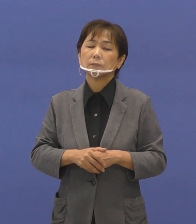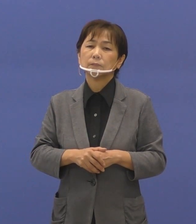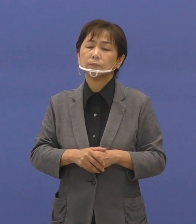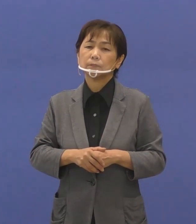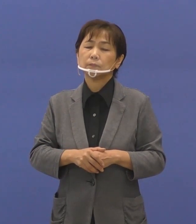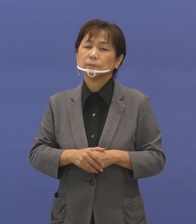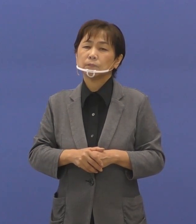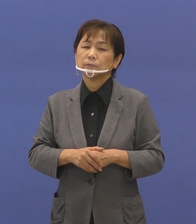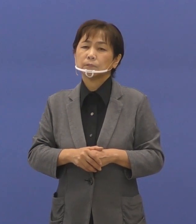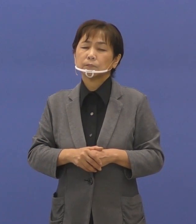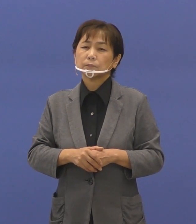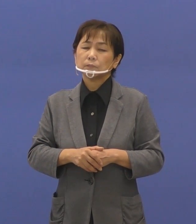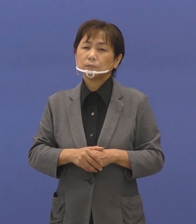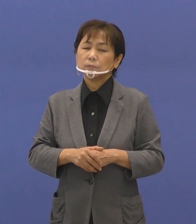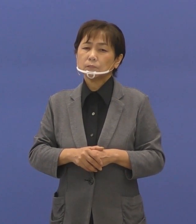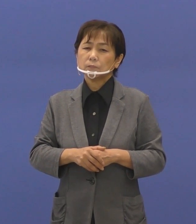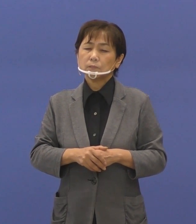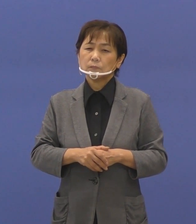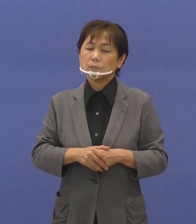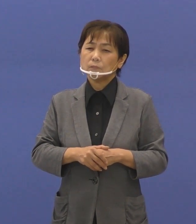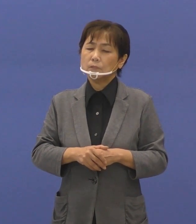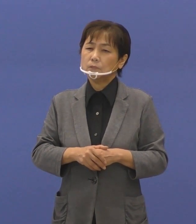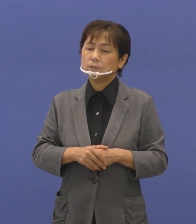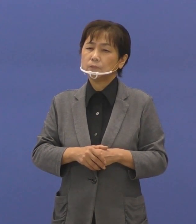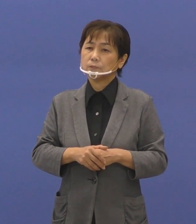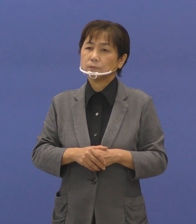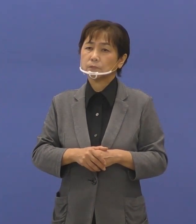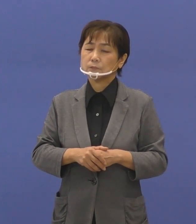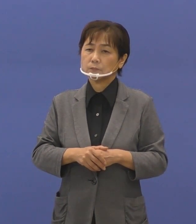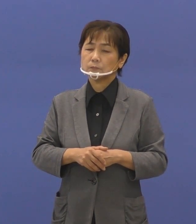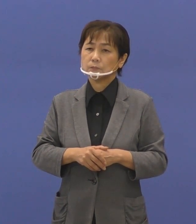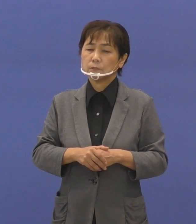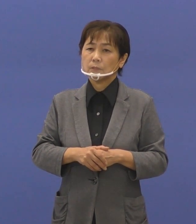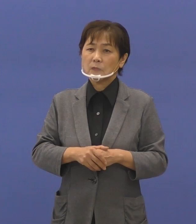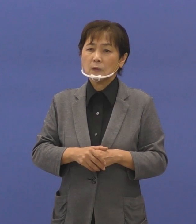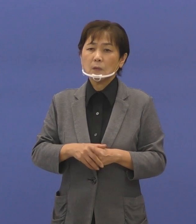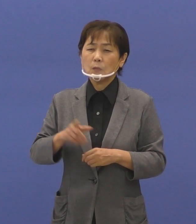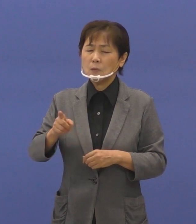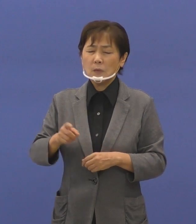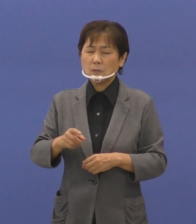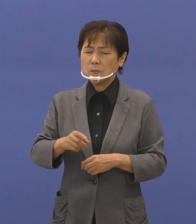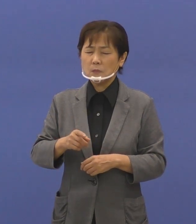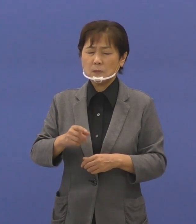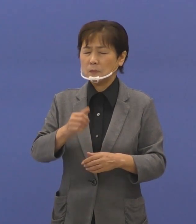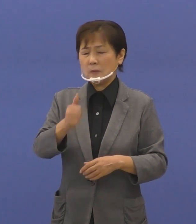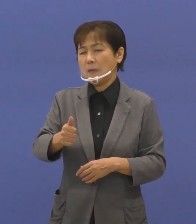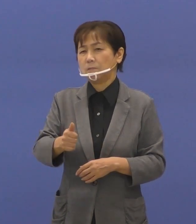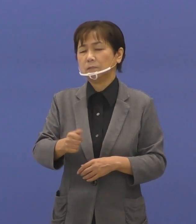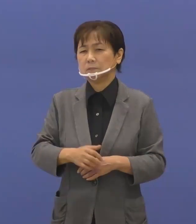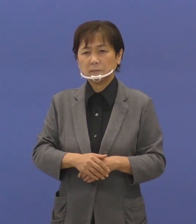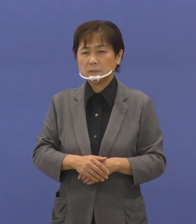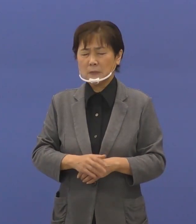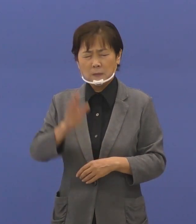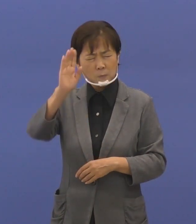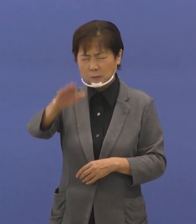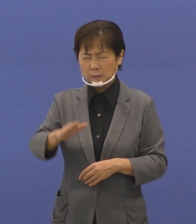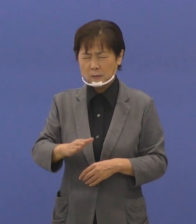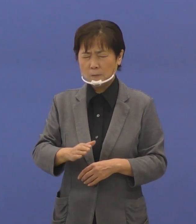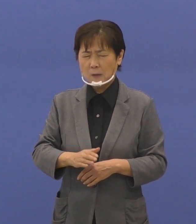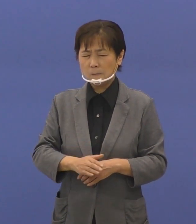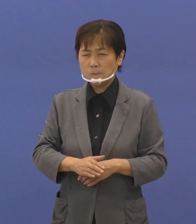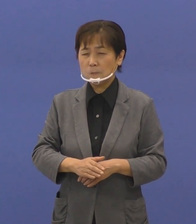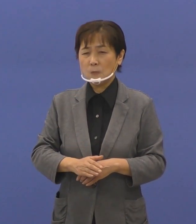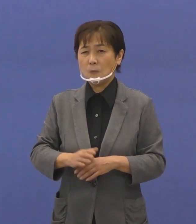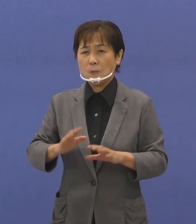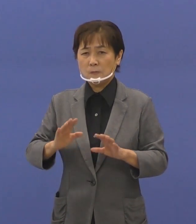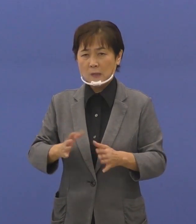塔としての効果をこの否定するような 思い切った、行